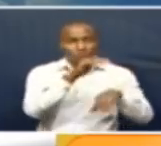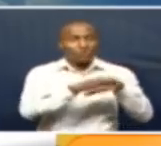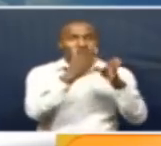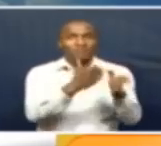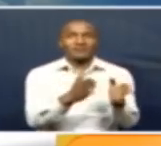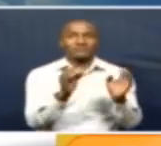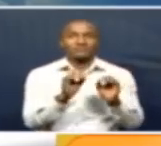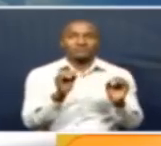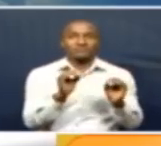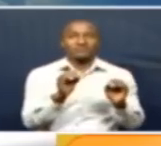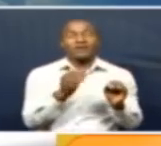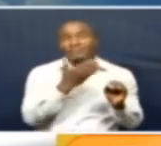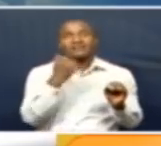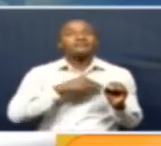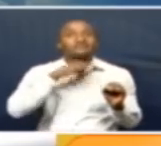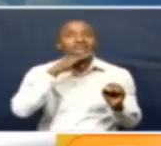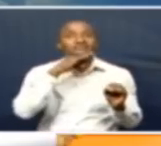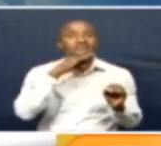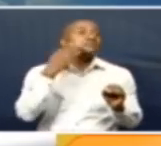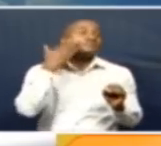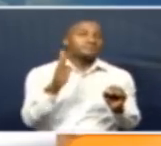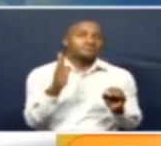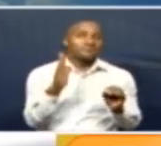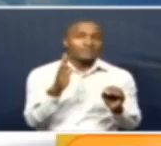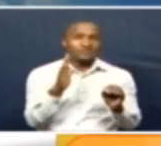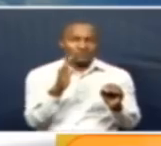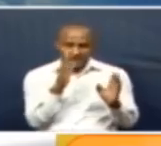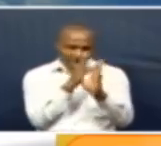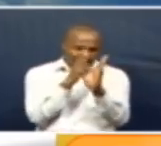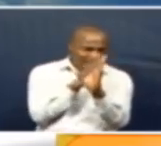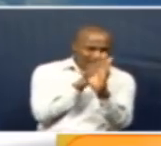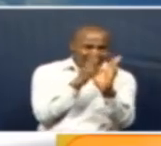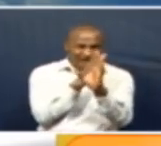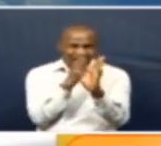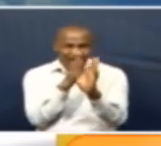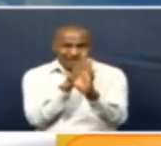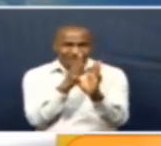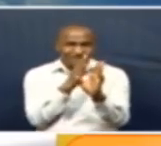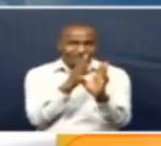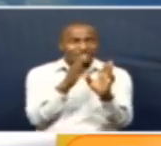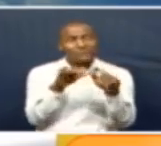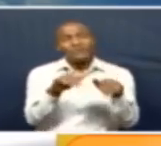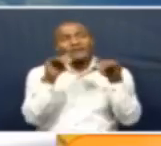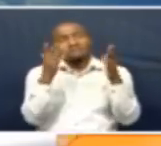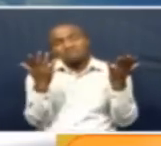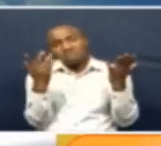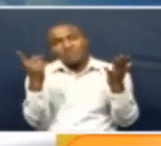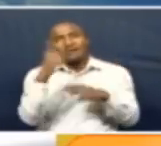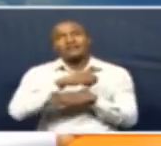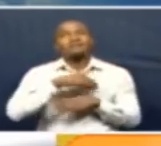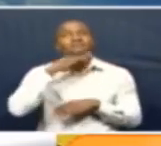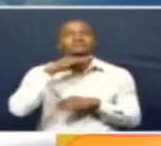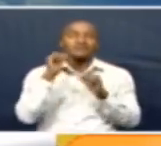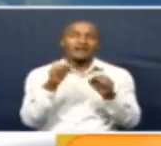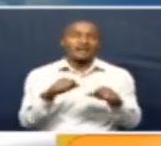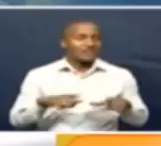sasa wanatamani ukufe na utajua. So ile kujificha, unajificha kwa crime ukingoja tu one day utakufa au una